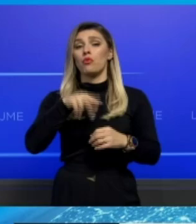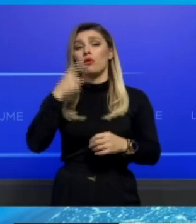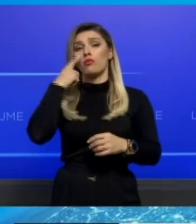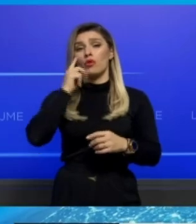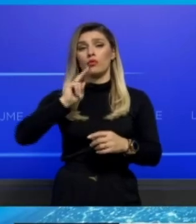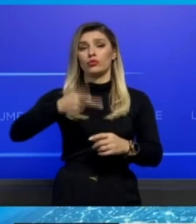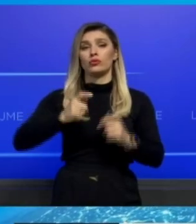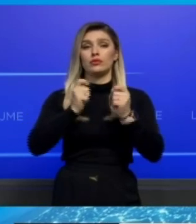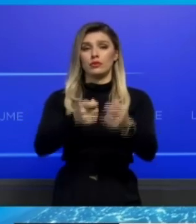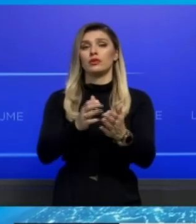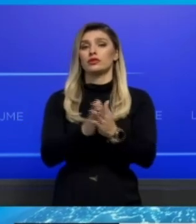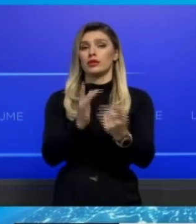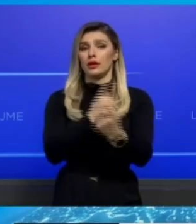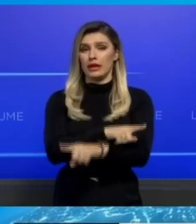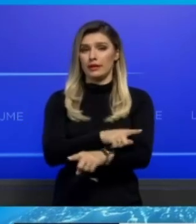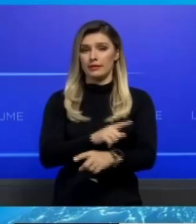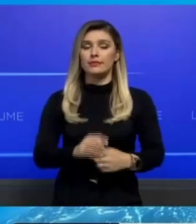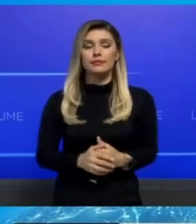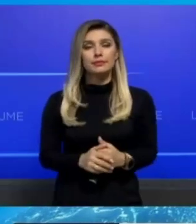sërish.